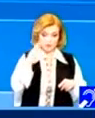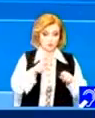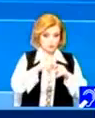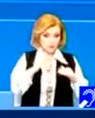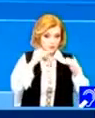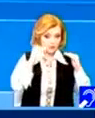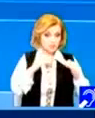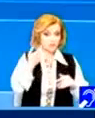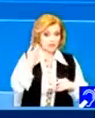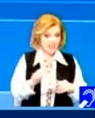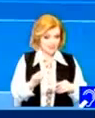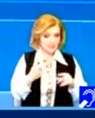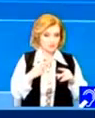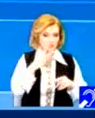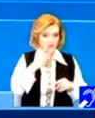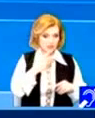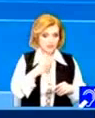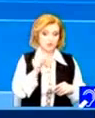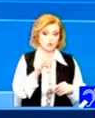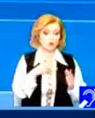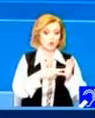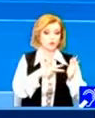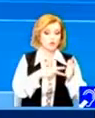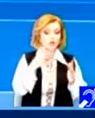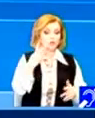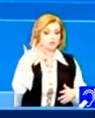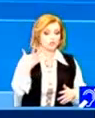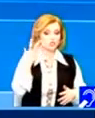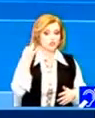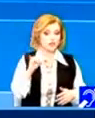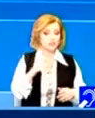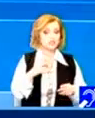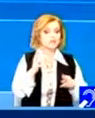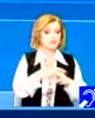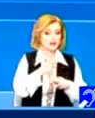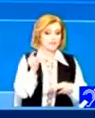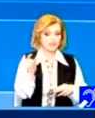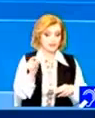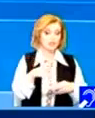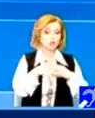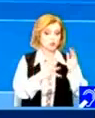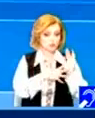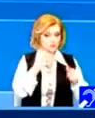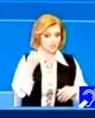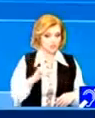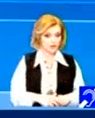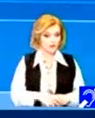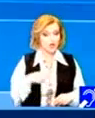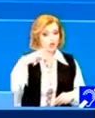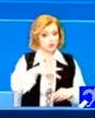prețurile. Cel mai ieftin pachet de țigări cu filtru costă 25 de lei, iar cele fără filtru 19 lei.